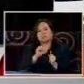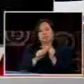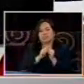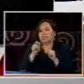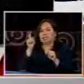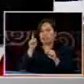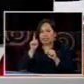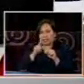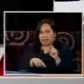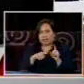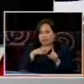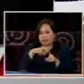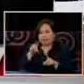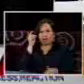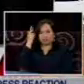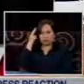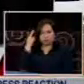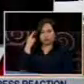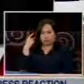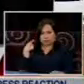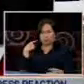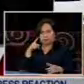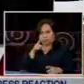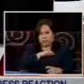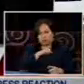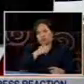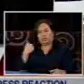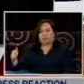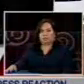determination of probable cause. Opo. I'll take your word for it. Opo.